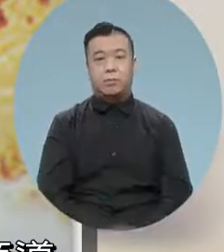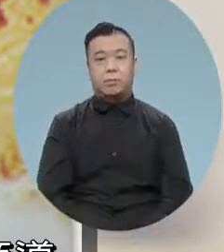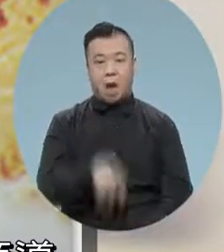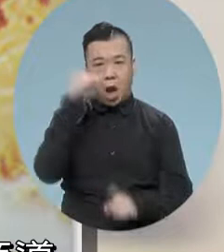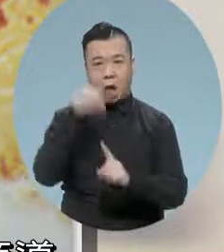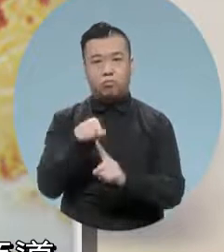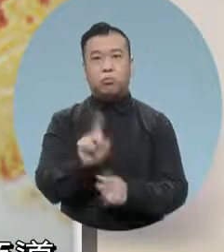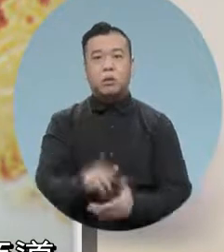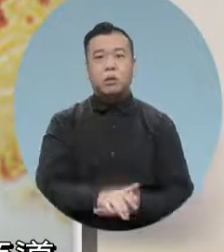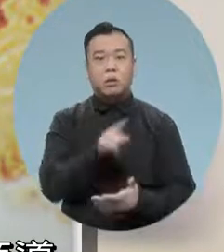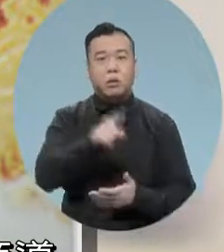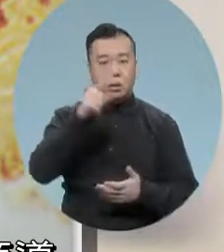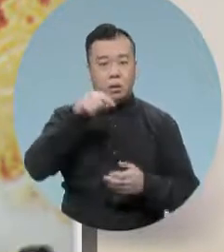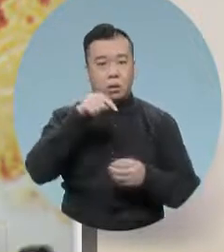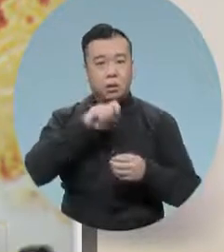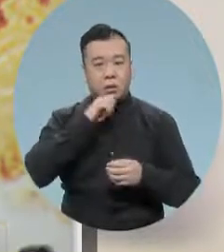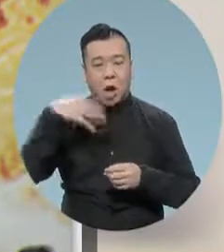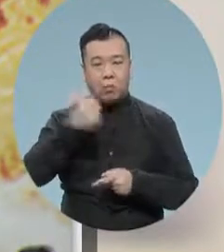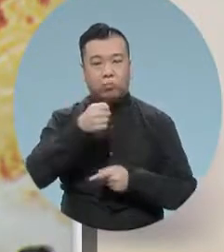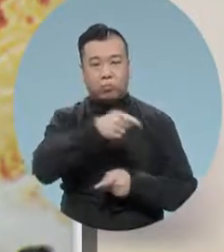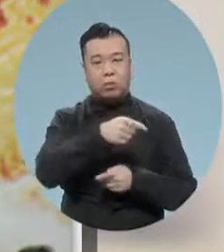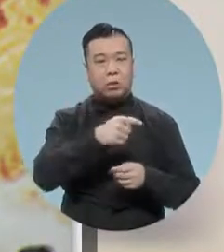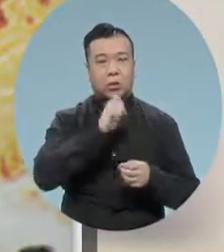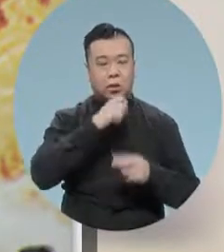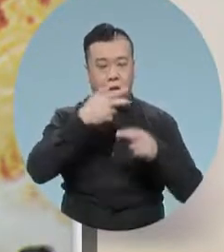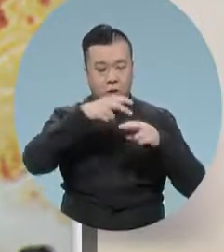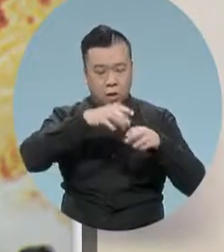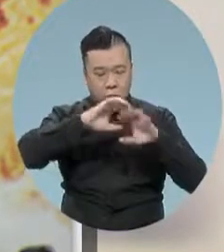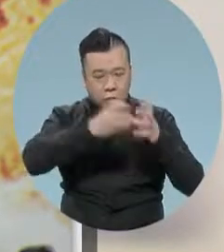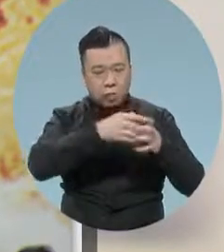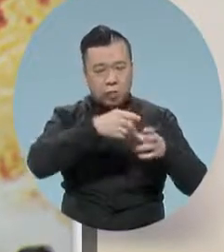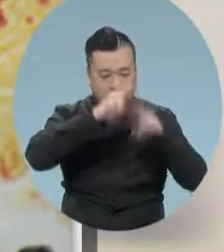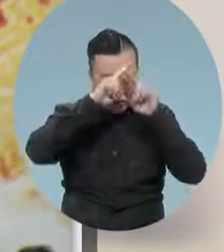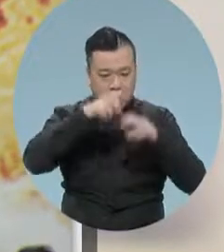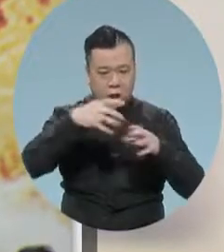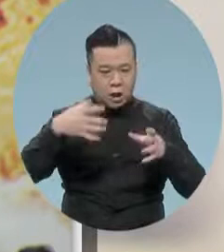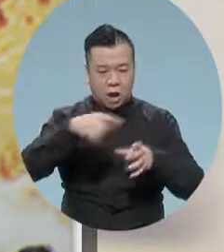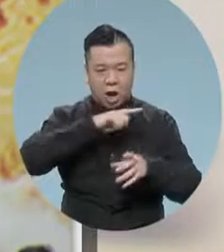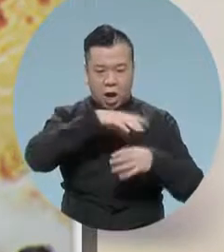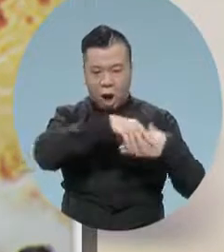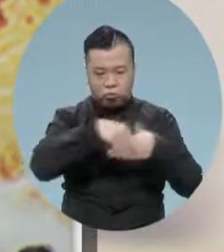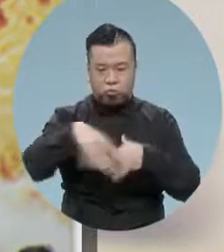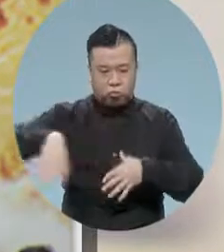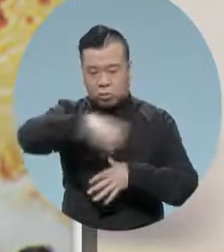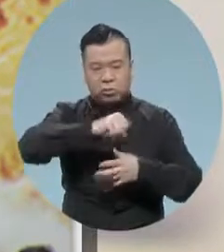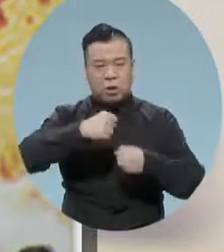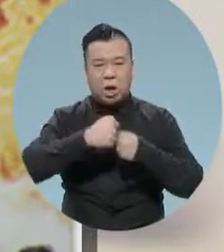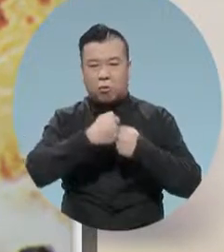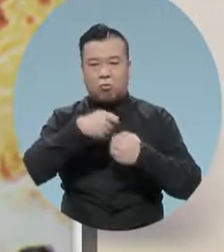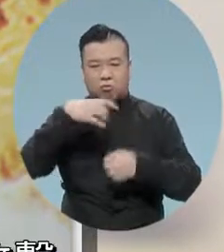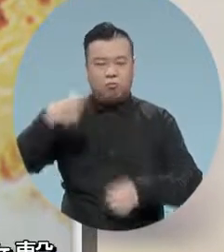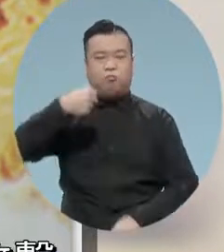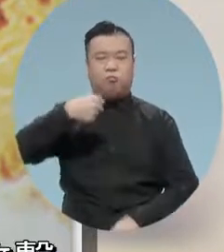焦点就系习近平嘅领导同埋中国共产党嘅团结一致嘅领导。嗱，呢个系好关